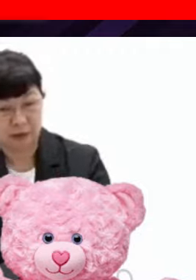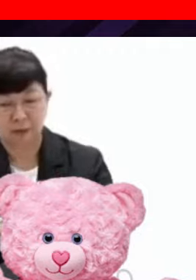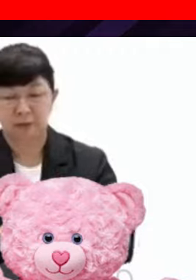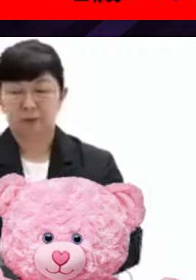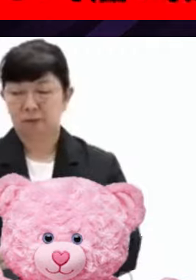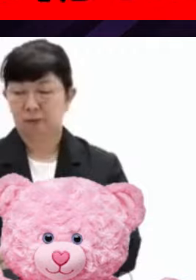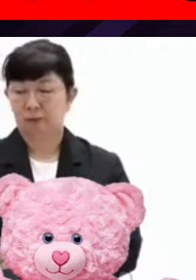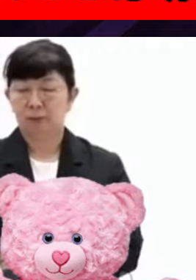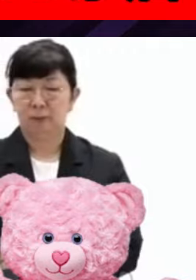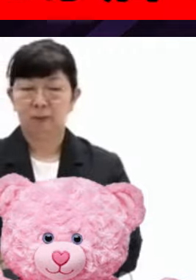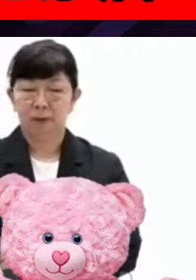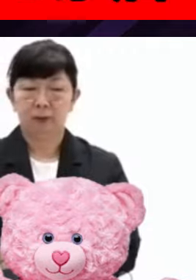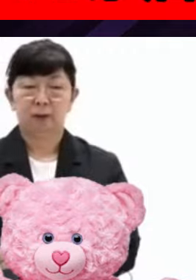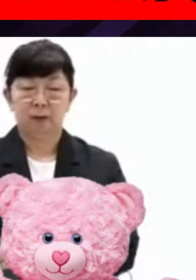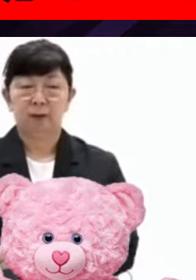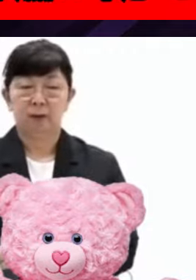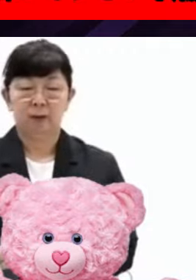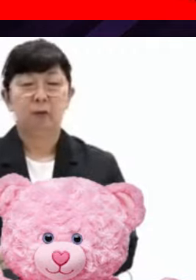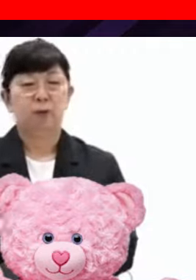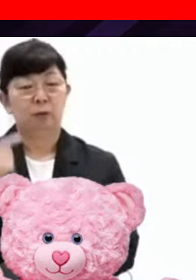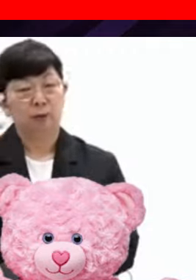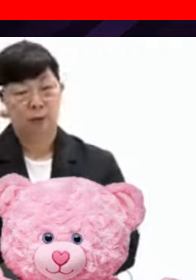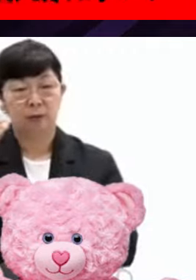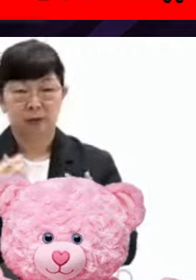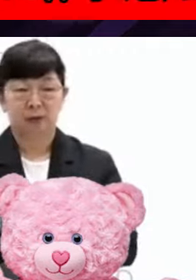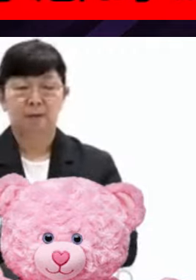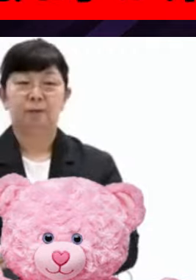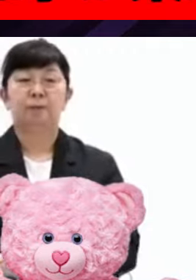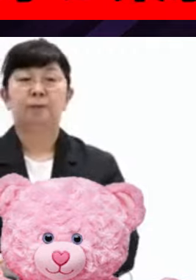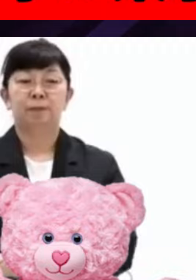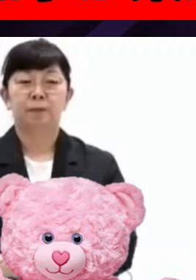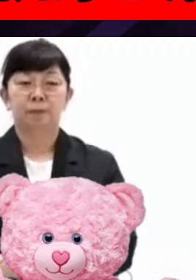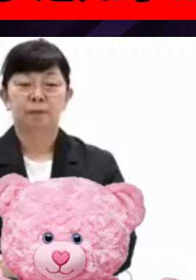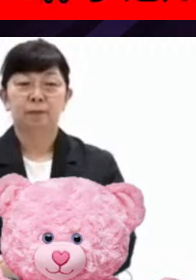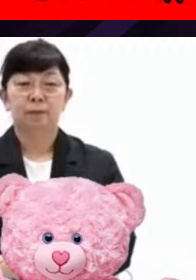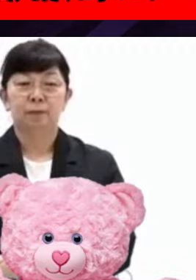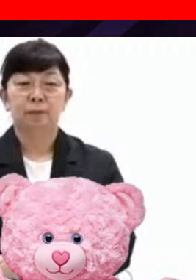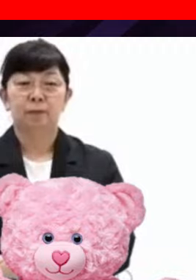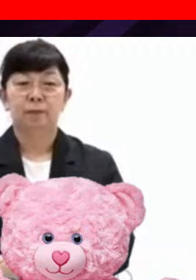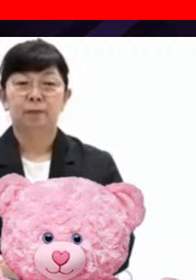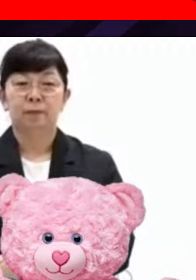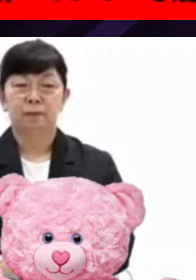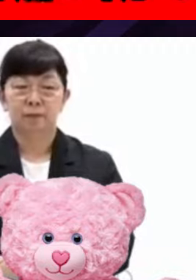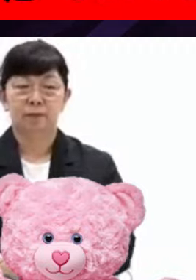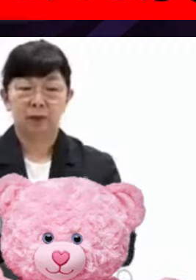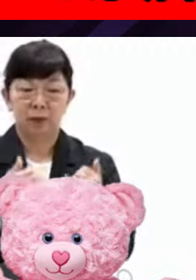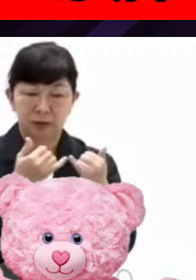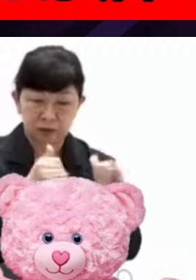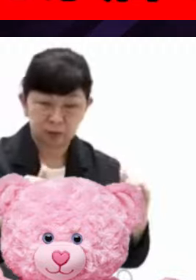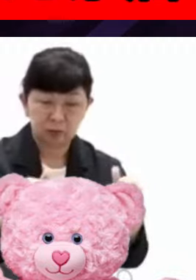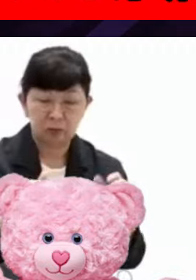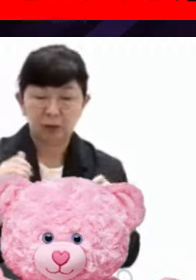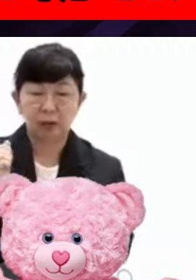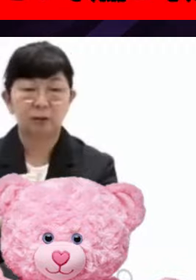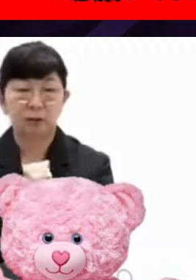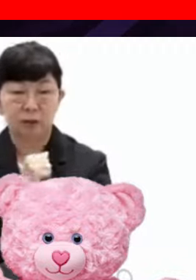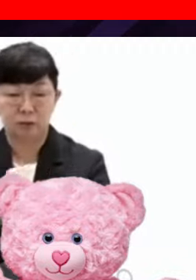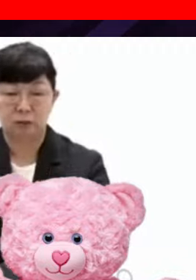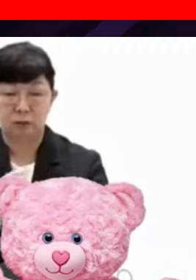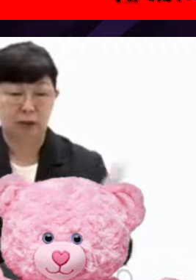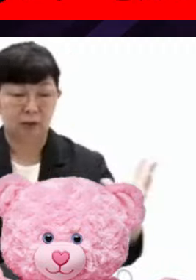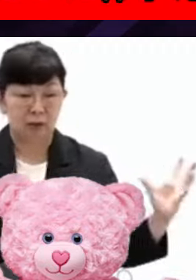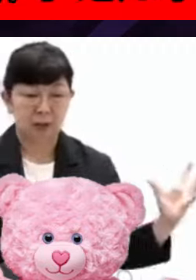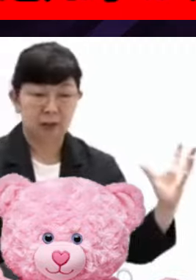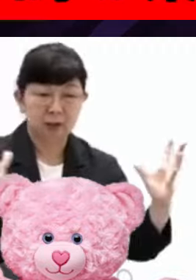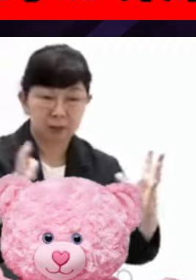を強く感じたところでございます。まあ、あの人口や産業が集積することによ